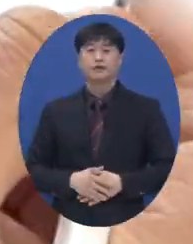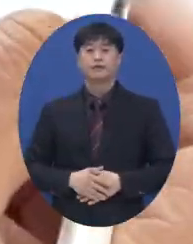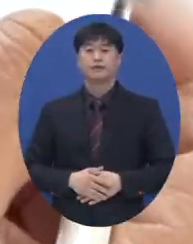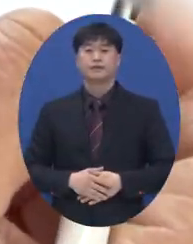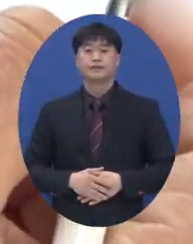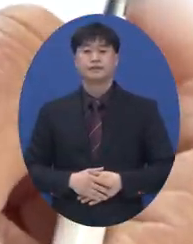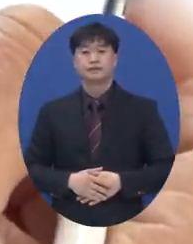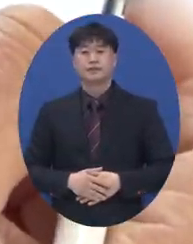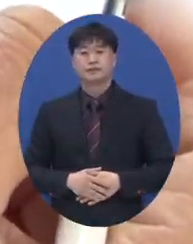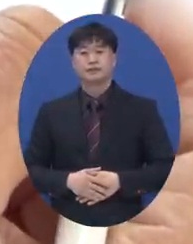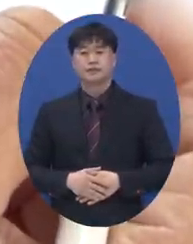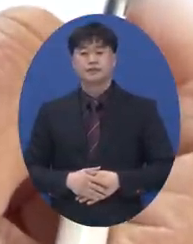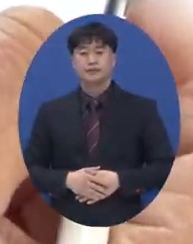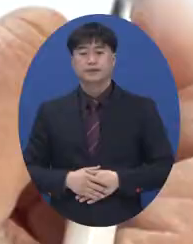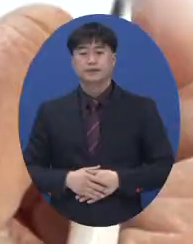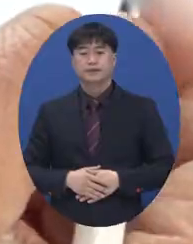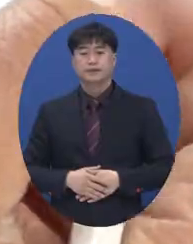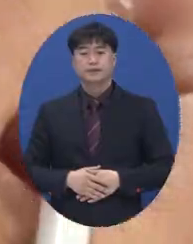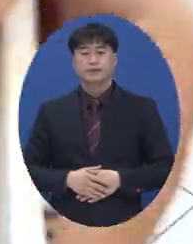구형 술입니다